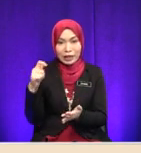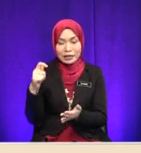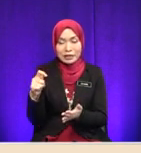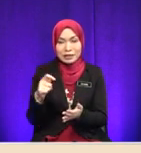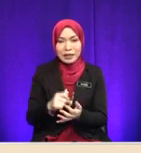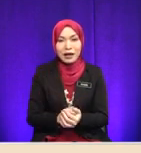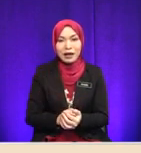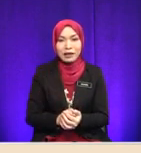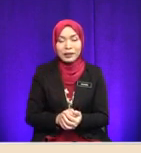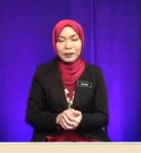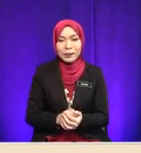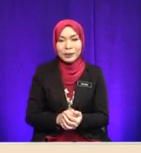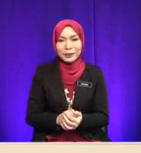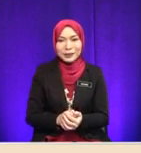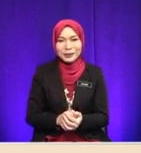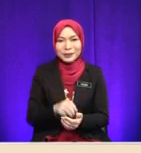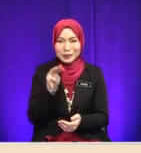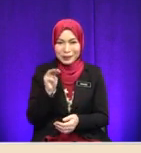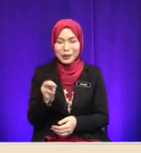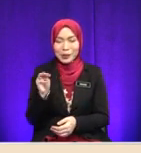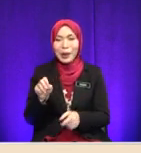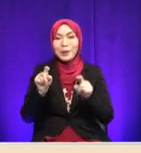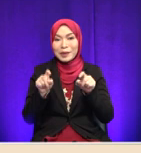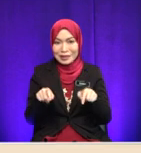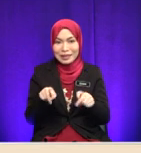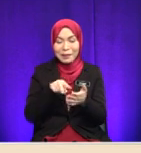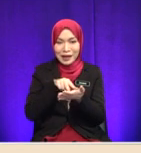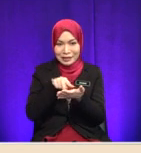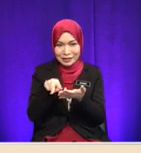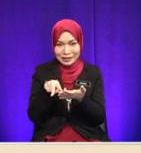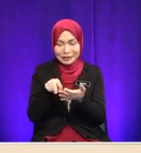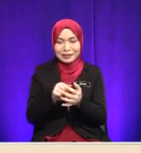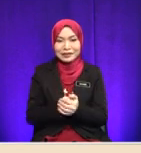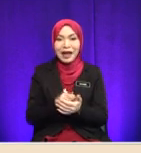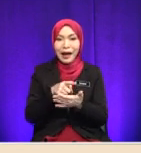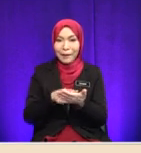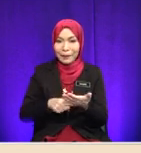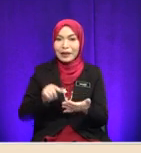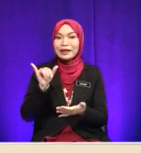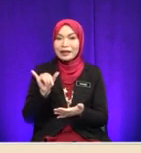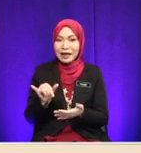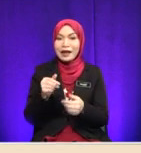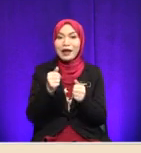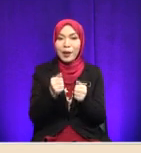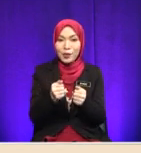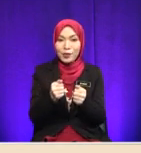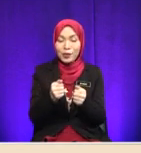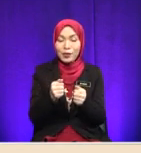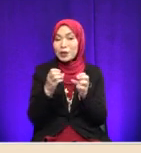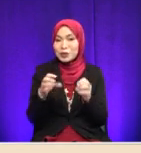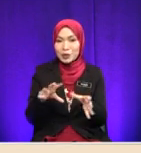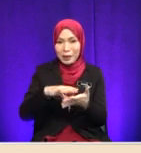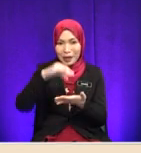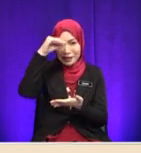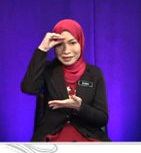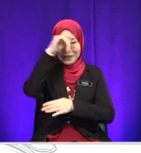Jadi anak-anak murid di rumah baca ya muka surat itu dan apa yang kamu pelajari. Jadi saya buka kepada anak-anak murid saya